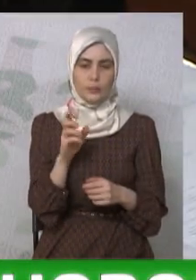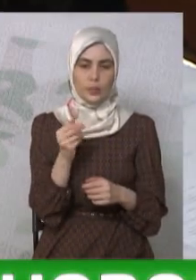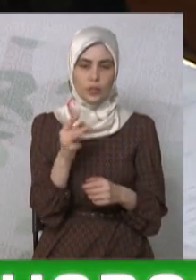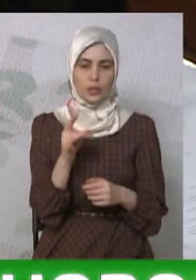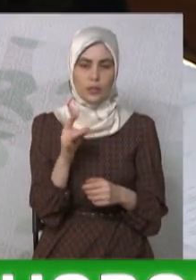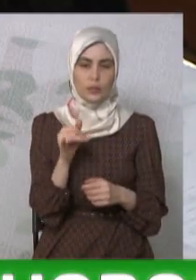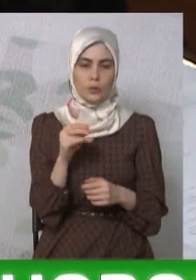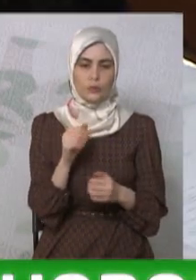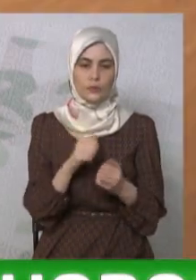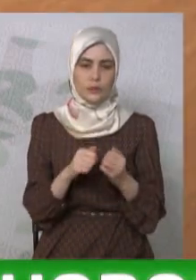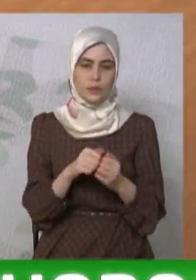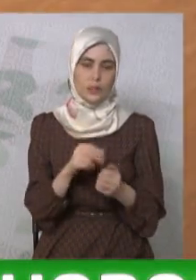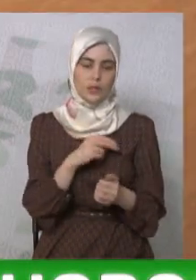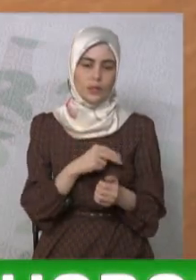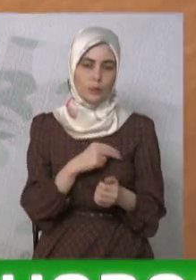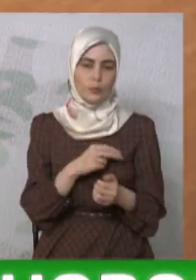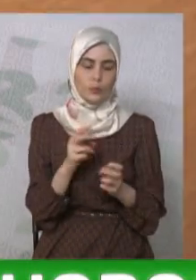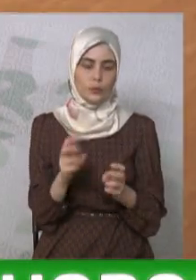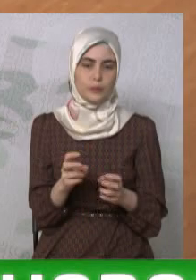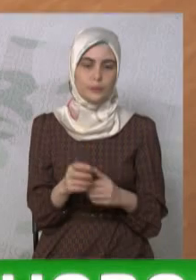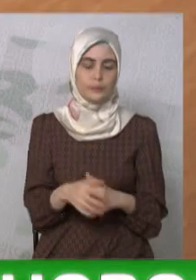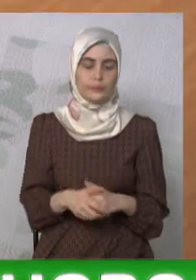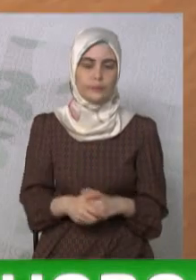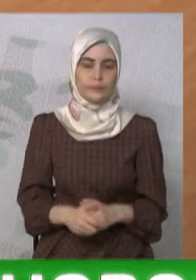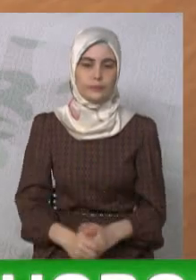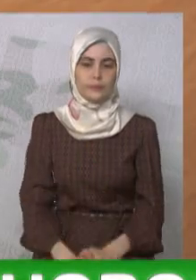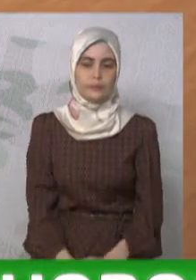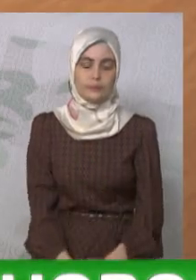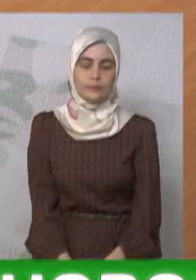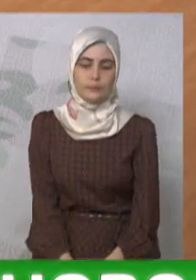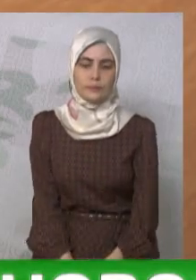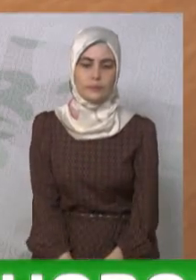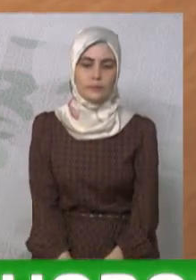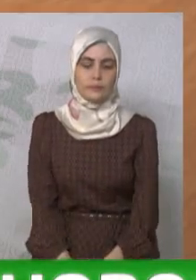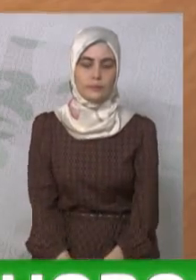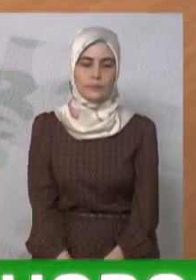Даудович, как всегда, на работе. Тамара Хшагульгова, Султан Магушков, Новости 24.